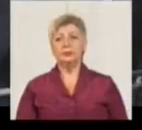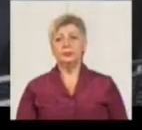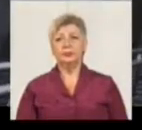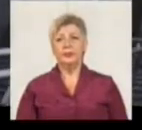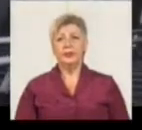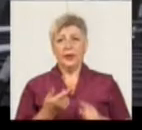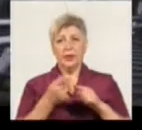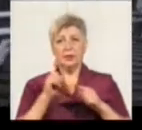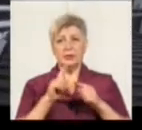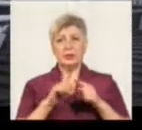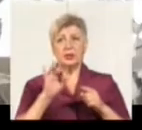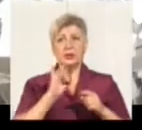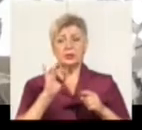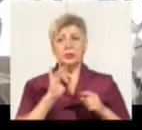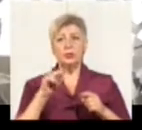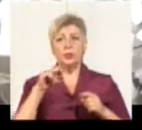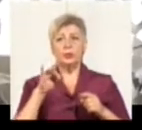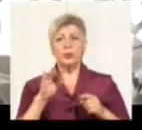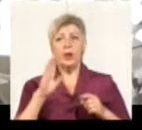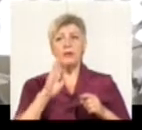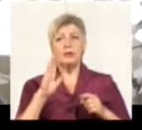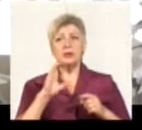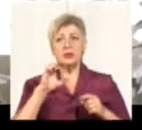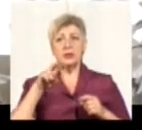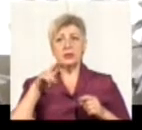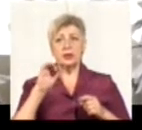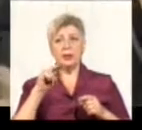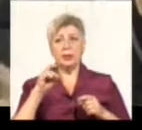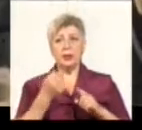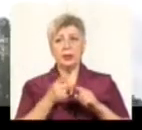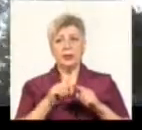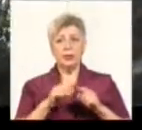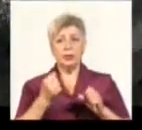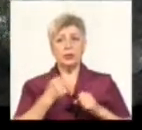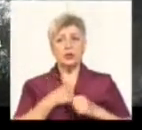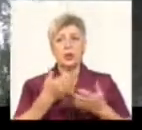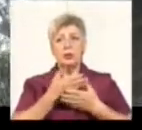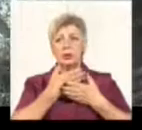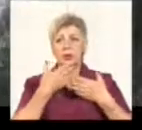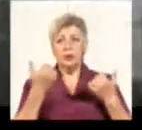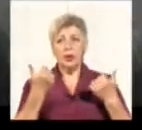Це історія про Василя Сліпака, якого, на жаль, вже немає серед живих.